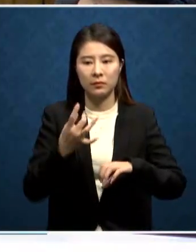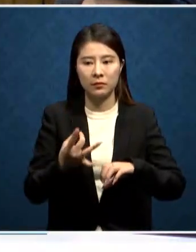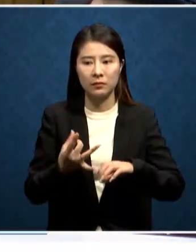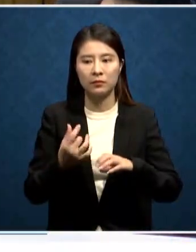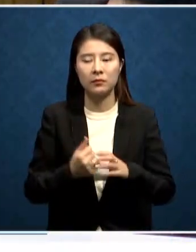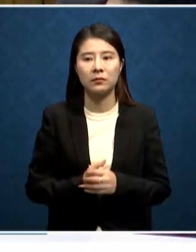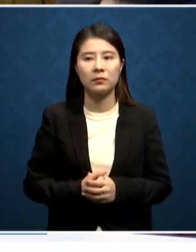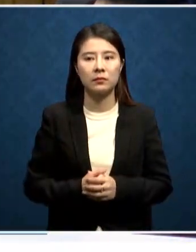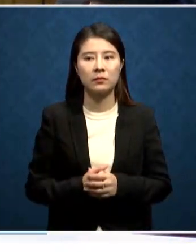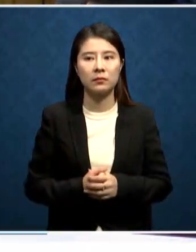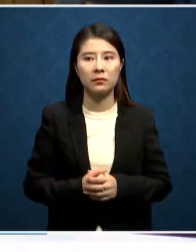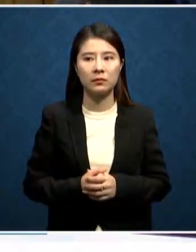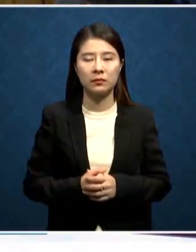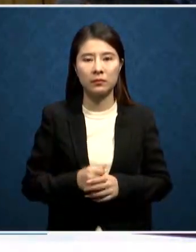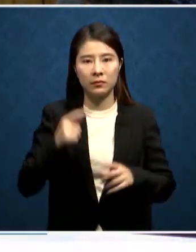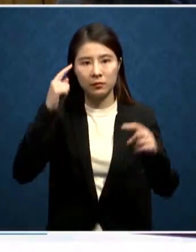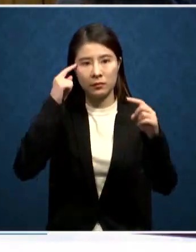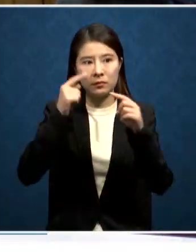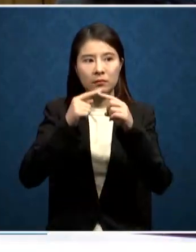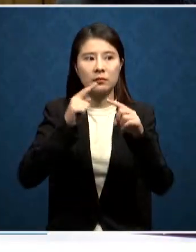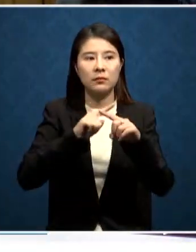ไม่ได้แสดงผลเป็นค่าเป้าหมายเชิงตัวเลขค่ะขอบพระคุณค่ะ